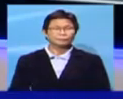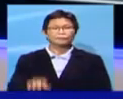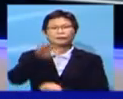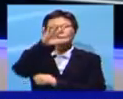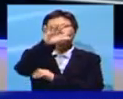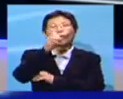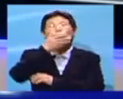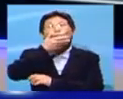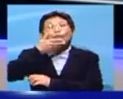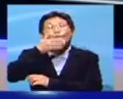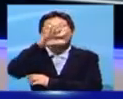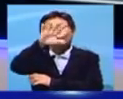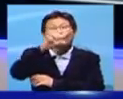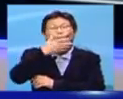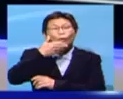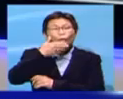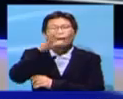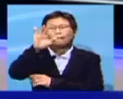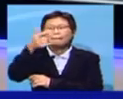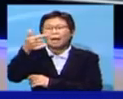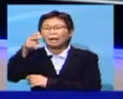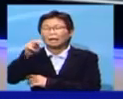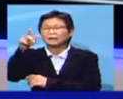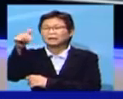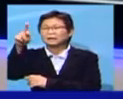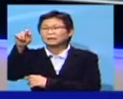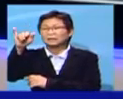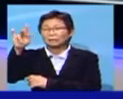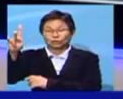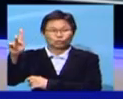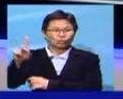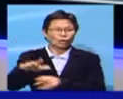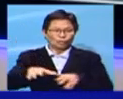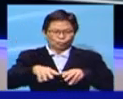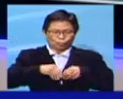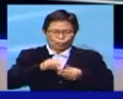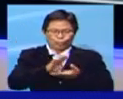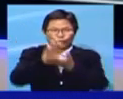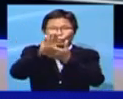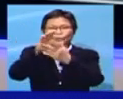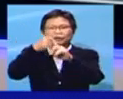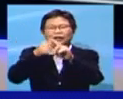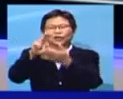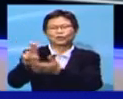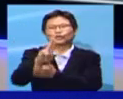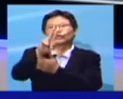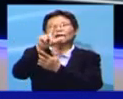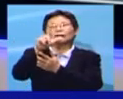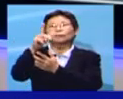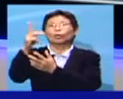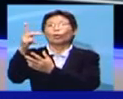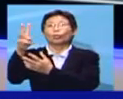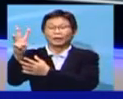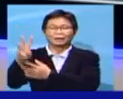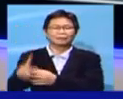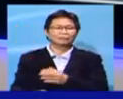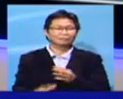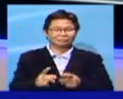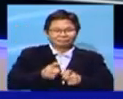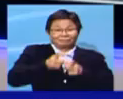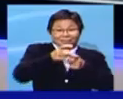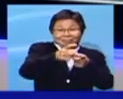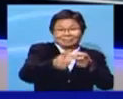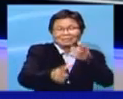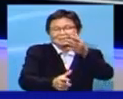50 belia bagan Datuk perak menerima biasiswa penuh Universiti Lim penyerahanasiswa itu disampaikan timbalan